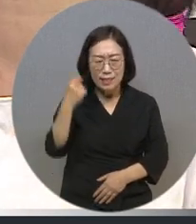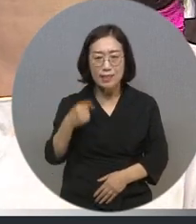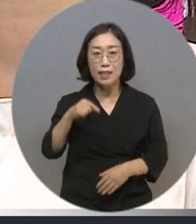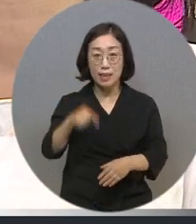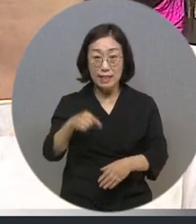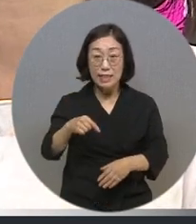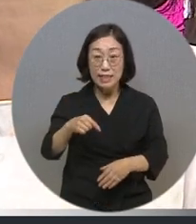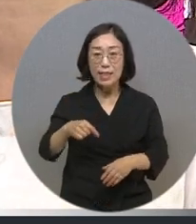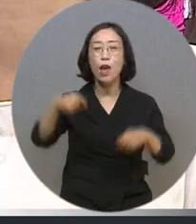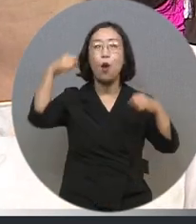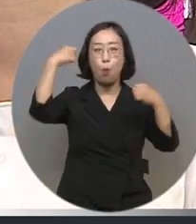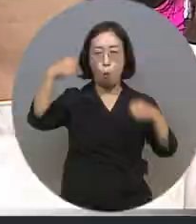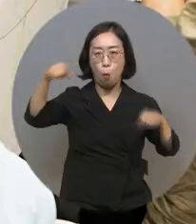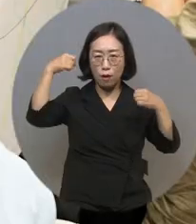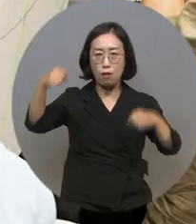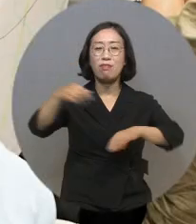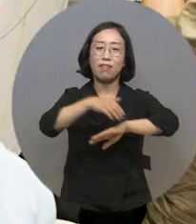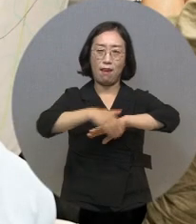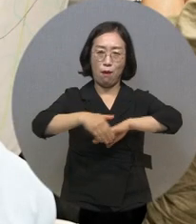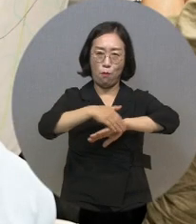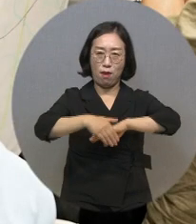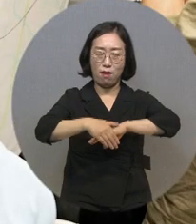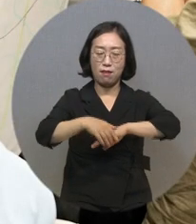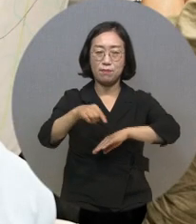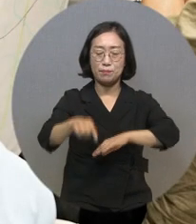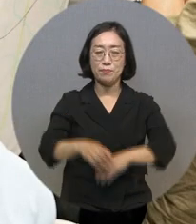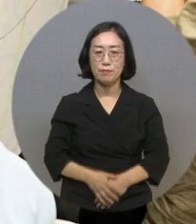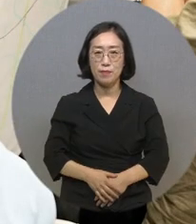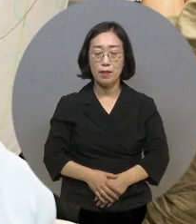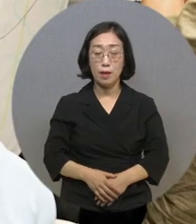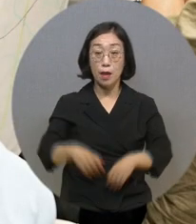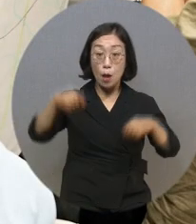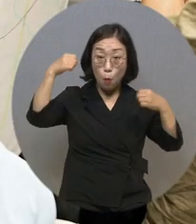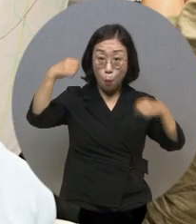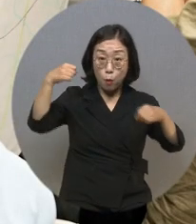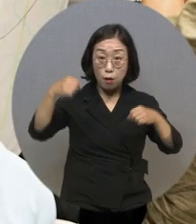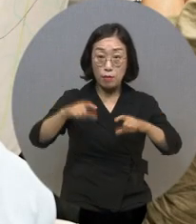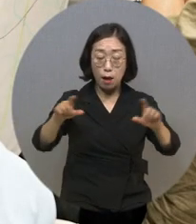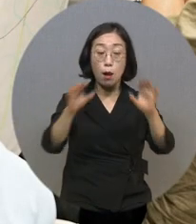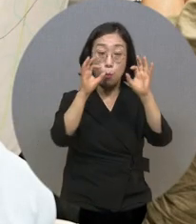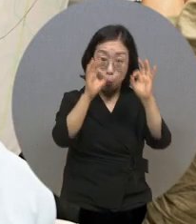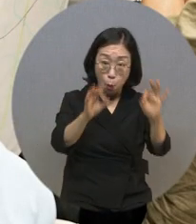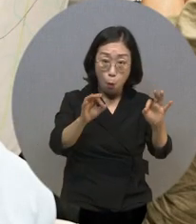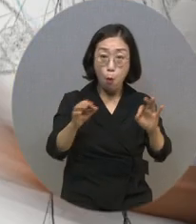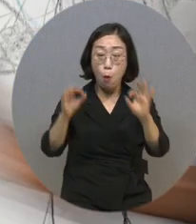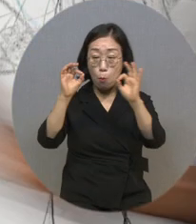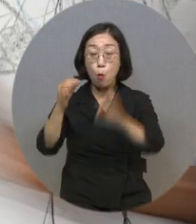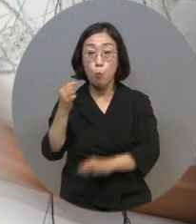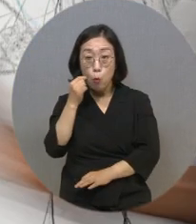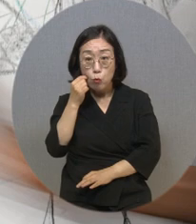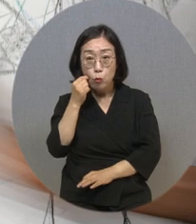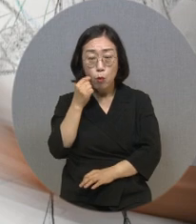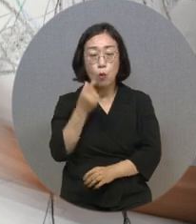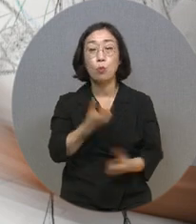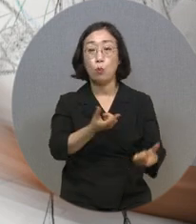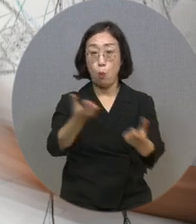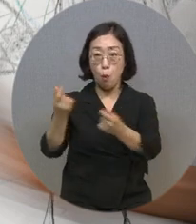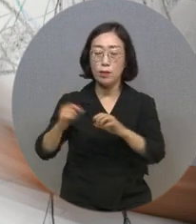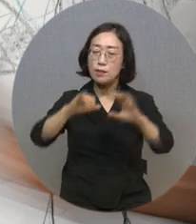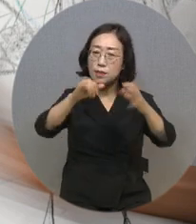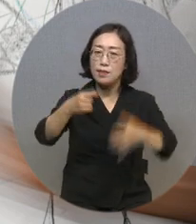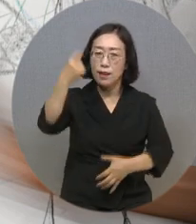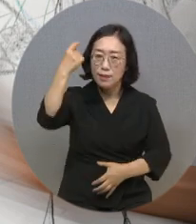어둠 속의 풍경 프로젝트고요. 공연을 통해 보이는 사람은 보이는 대로, 보이지 않는 사람은 세상을